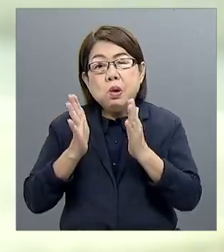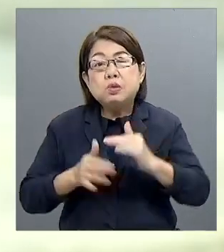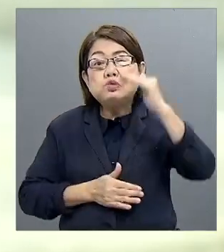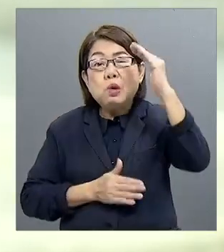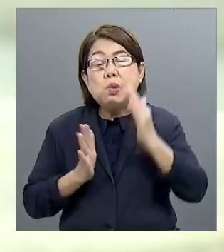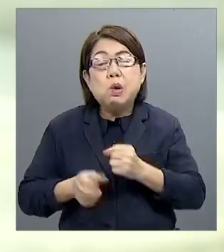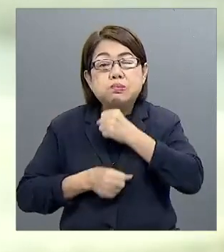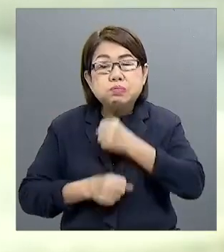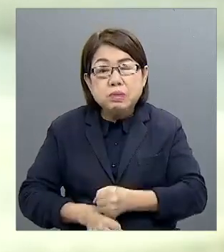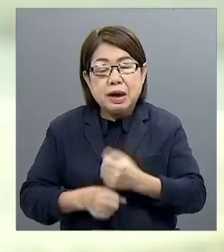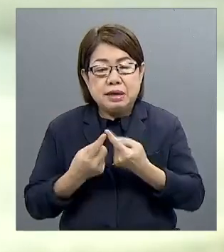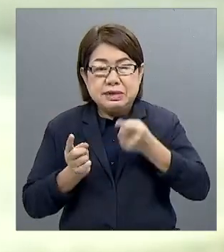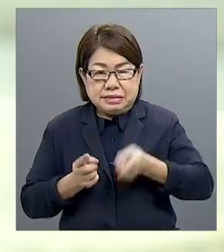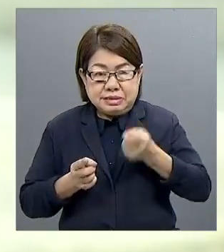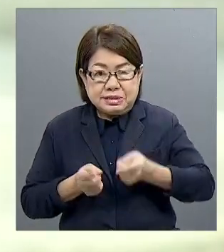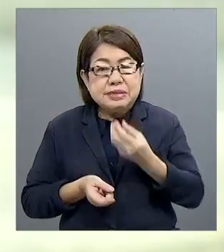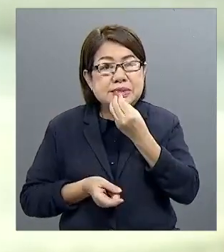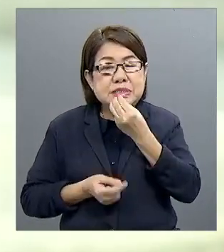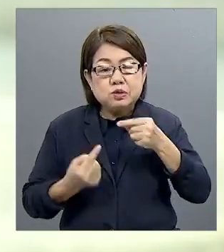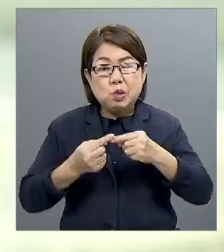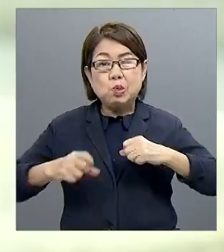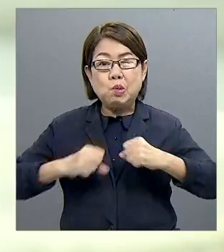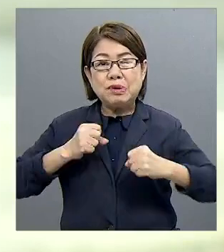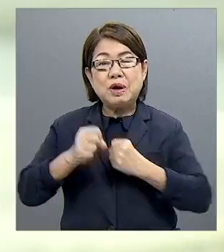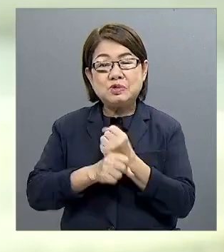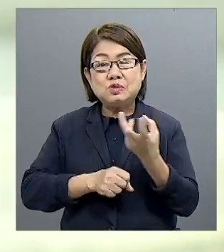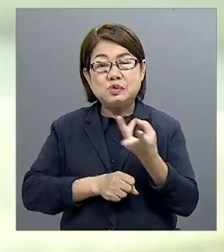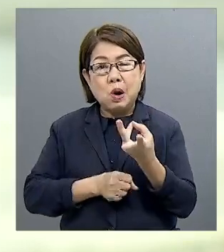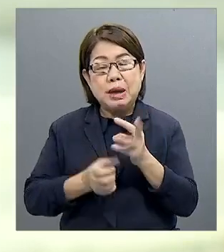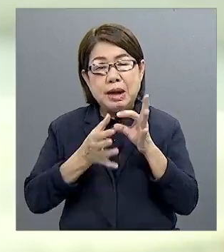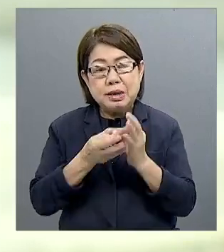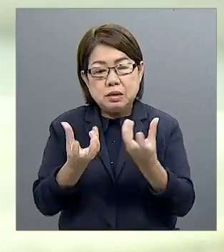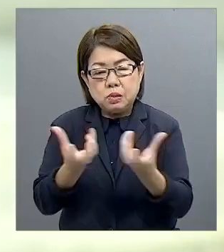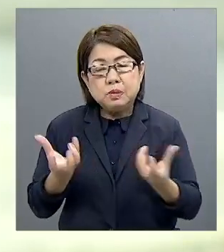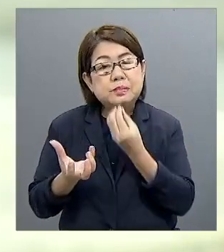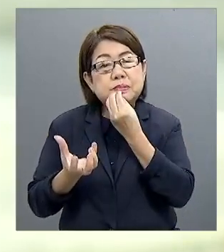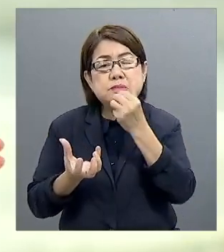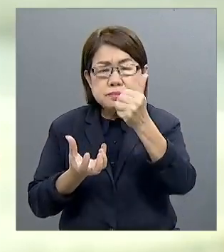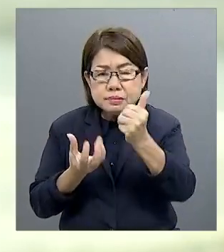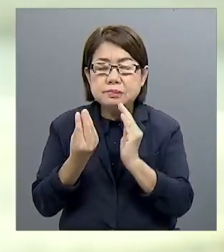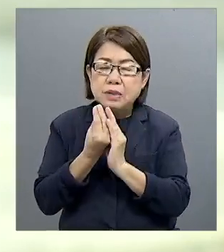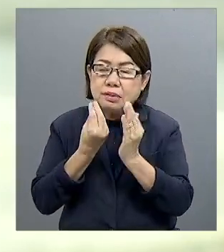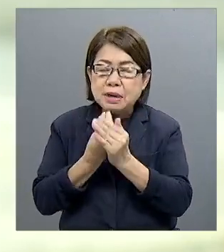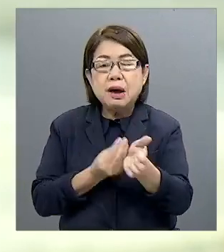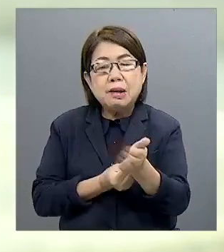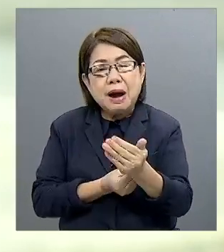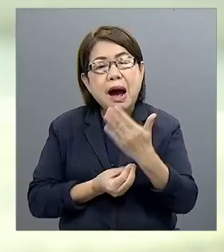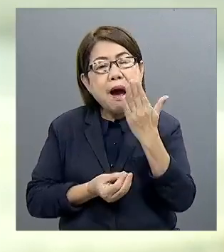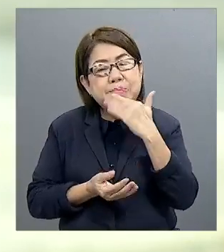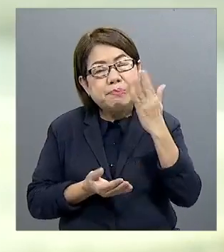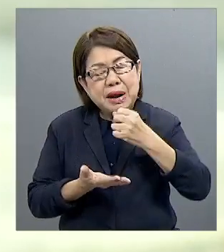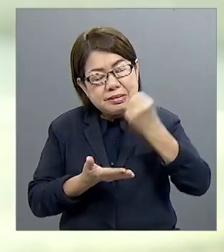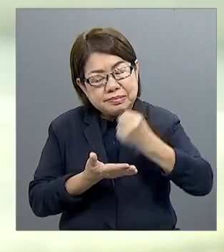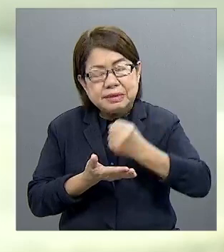ติที่เราเคยทานตอนวัยหนุ่มสาวเนี่ยจริงๆแล้วโดยตัวอาหารนะครับคุณต้นอ้อเรายังทานได้กินผักกินปลากินน้ำพริกยังกินได้หมดเหมือนเดิมแต่มันจะมีเทคนิ